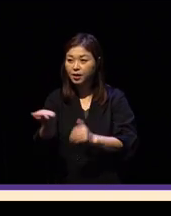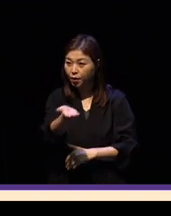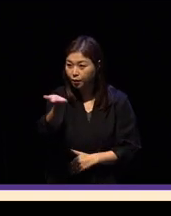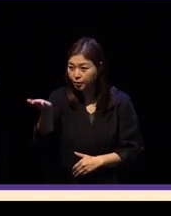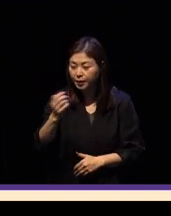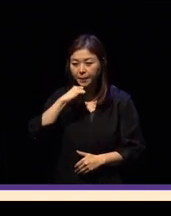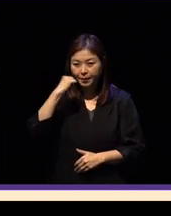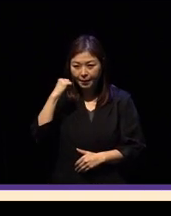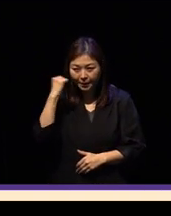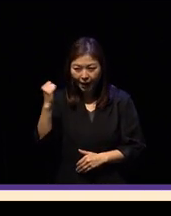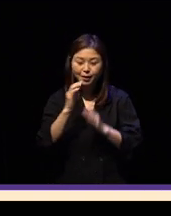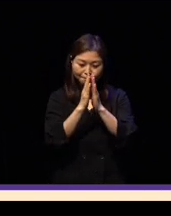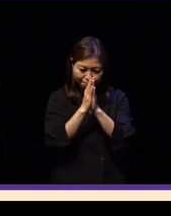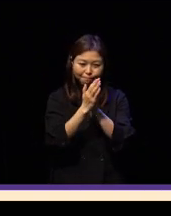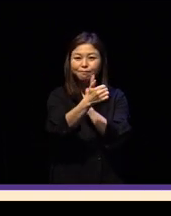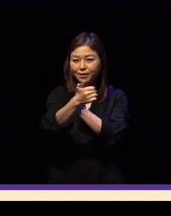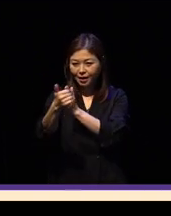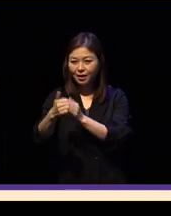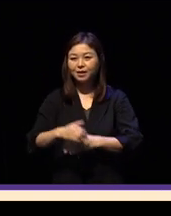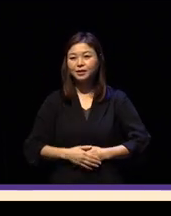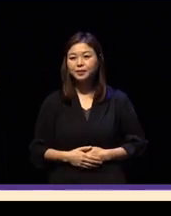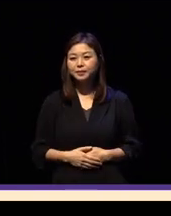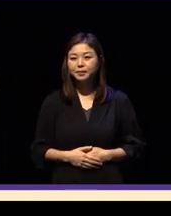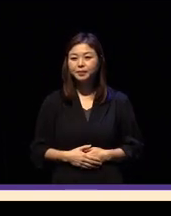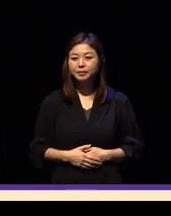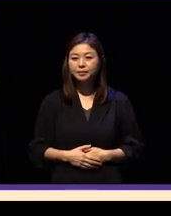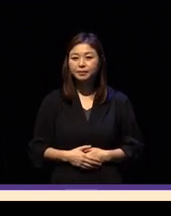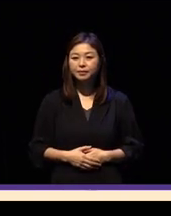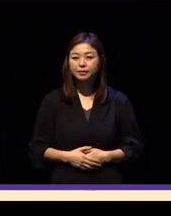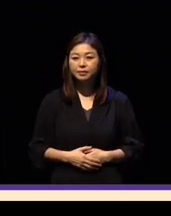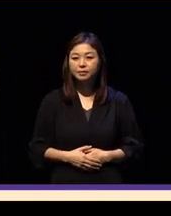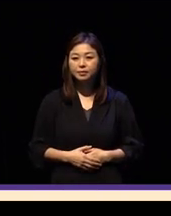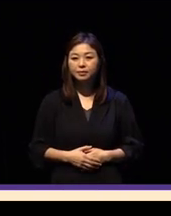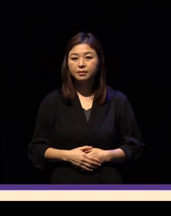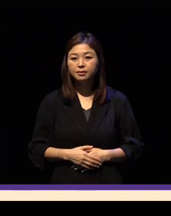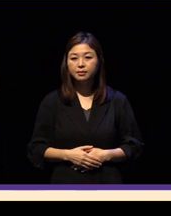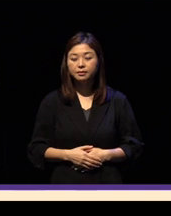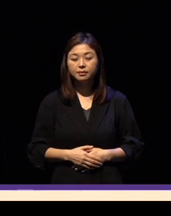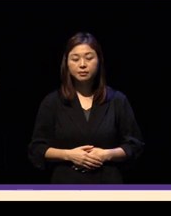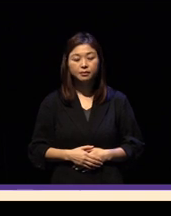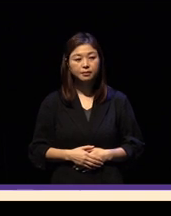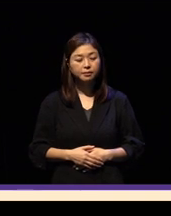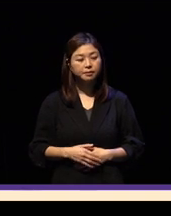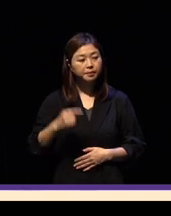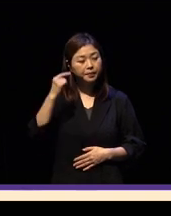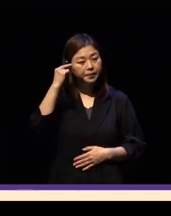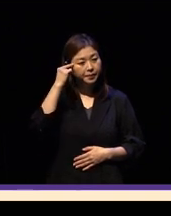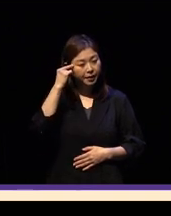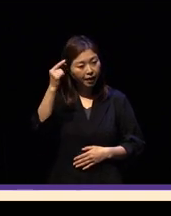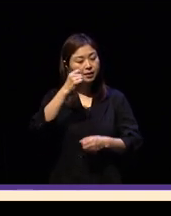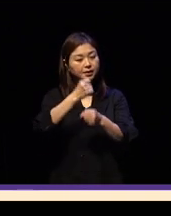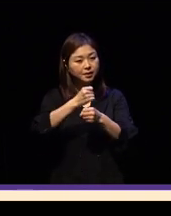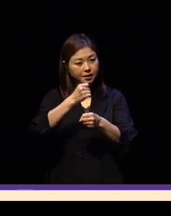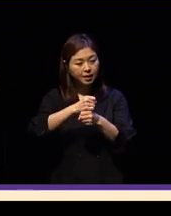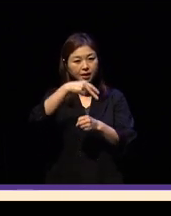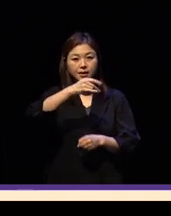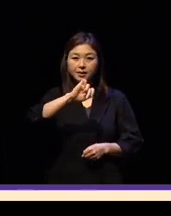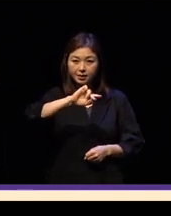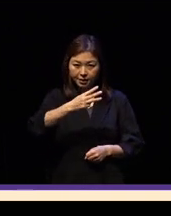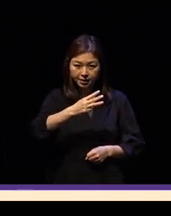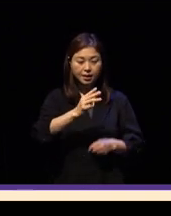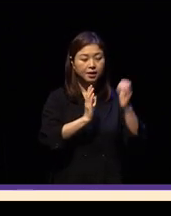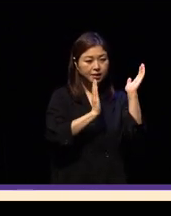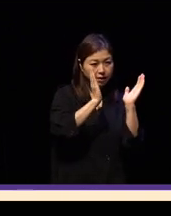하는 바람을 먼저 말씀드리겠습니다. 네, 창작산실 올해 신작은 연극, 창작